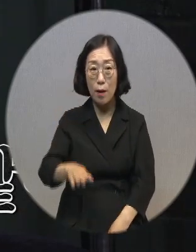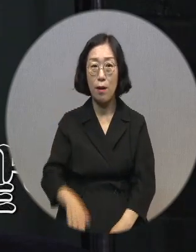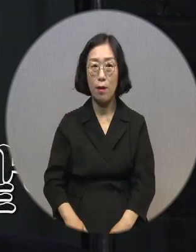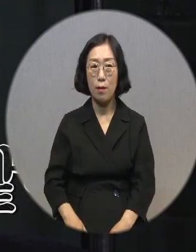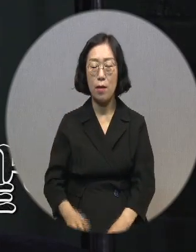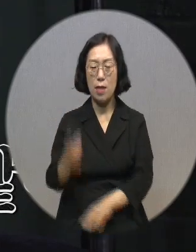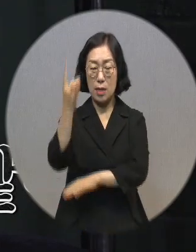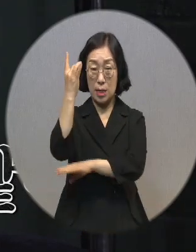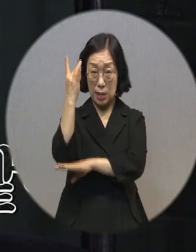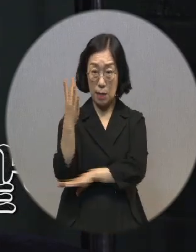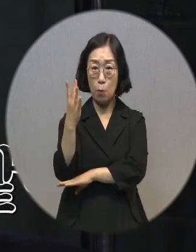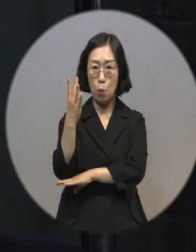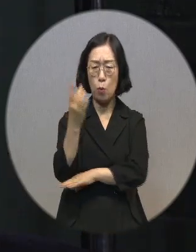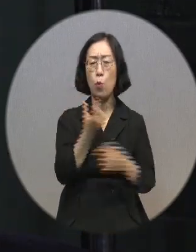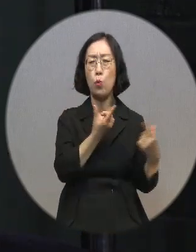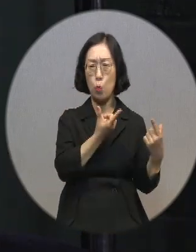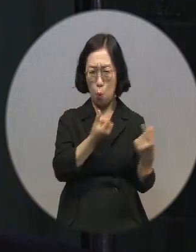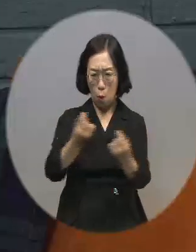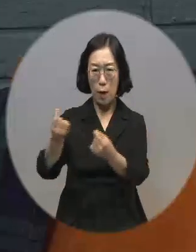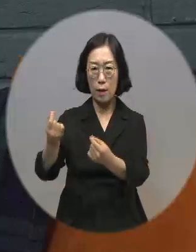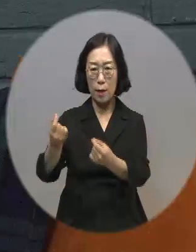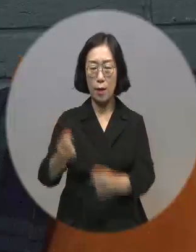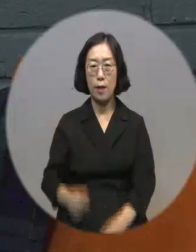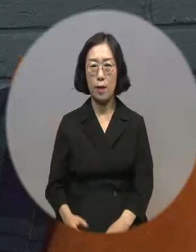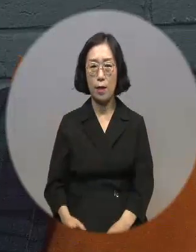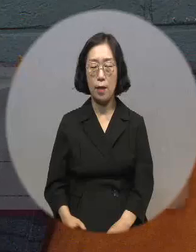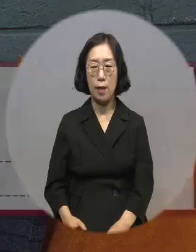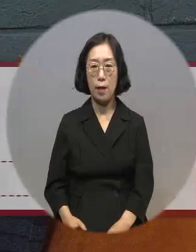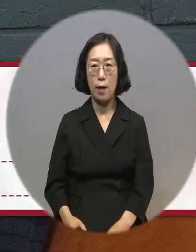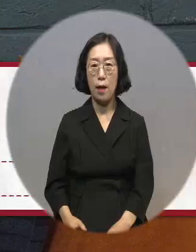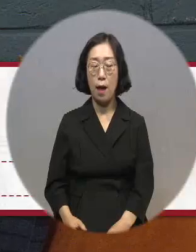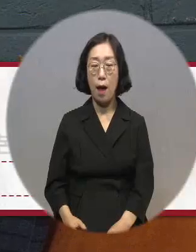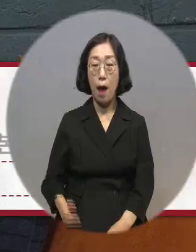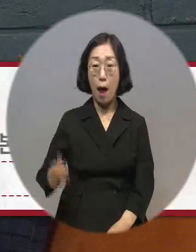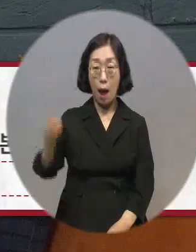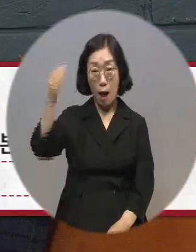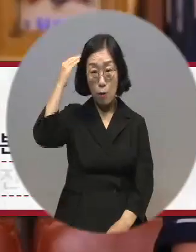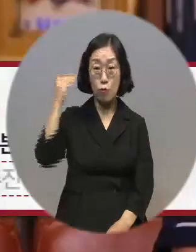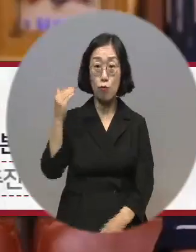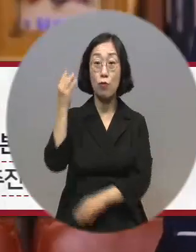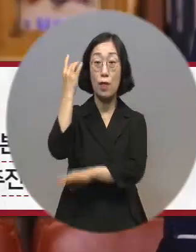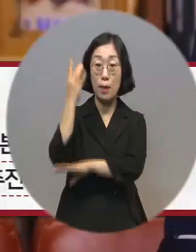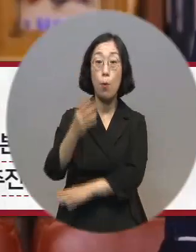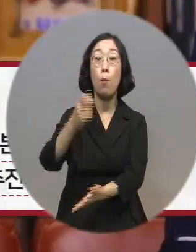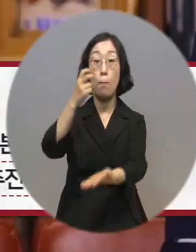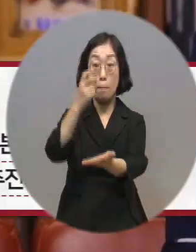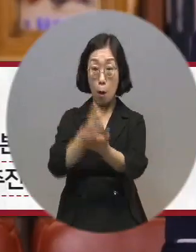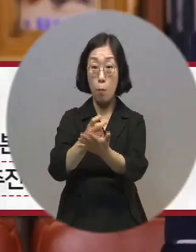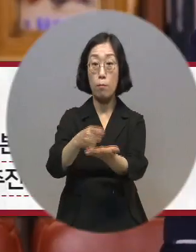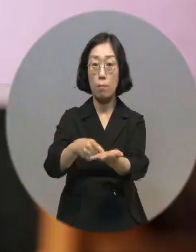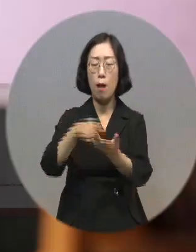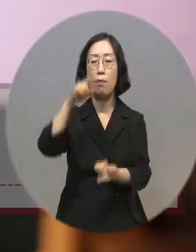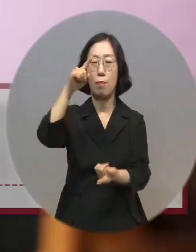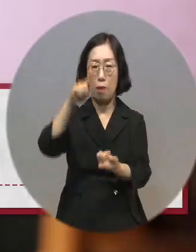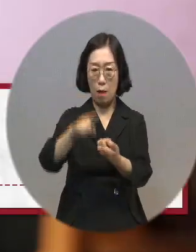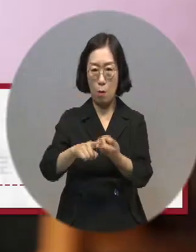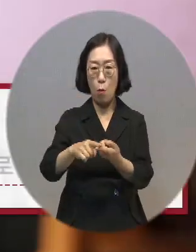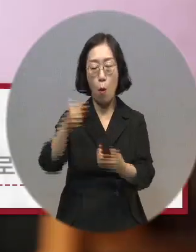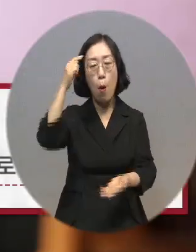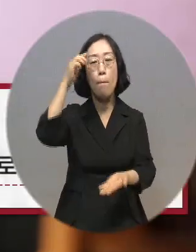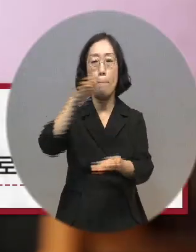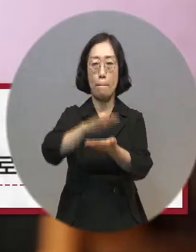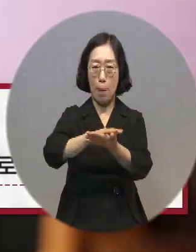움직이고 있어요. 그 뭐냐면 일단 헌법이죠. 우리가 평화적으로 통일한다. 또 하나는 우리가